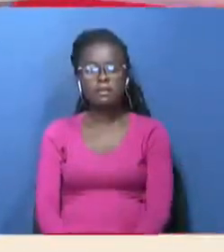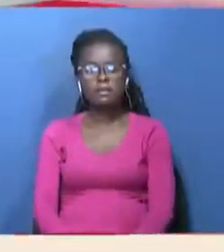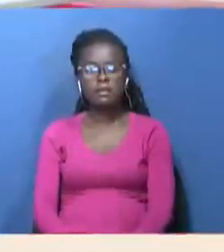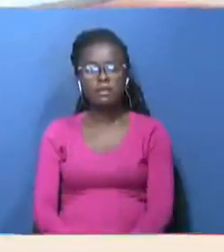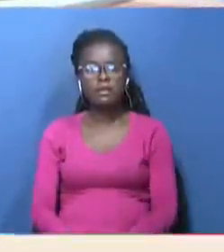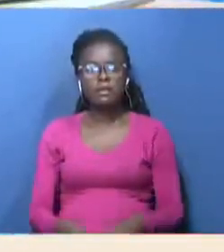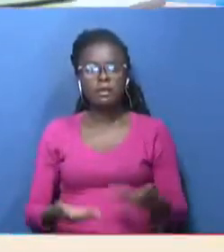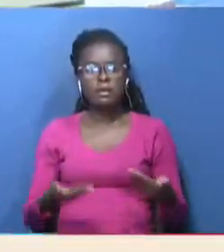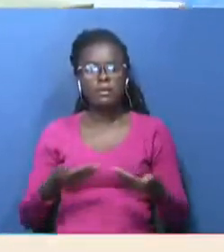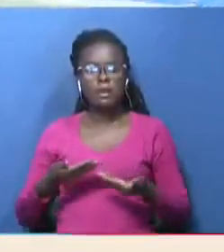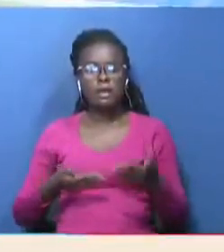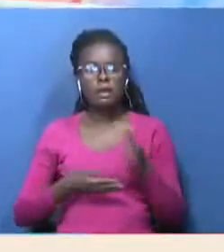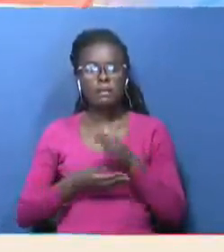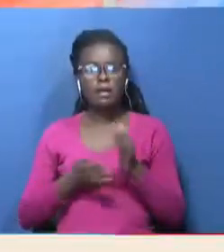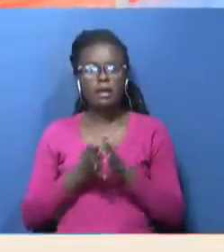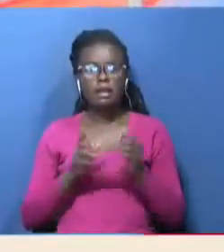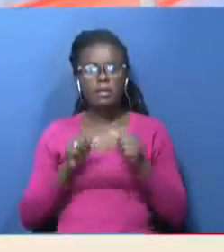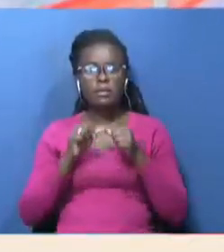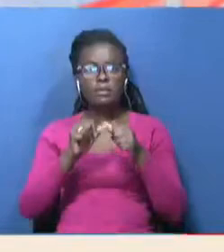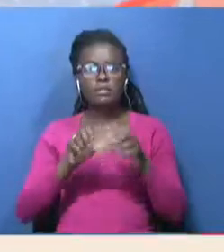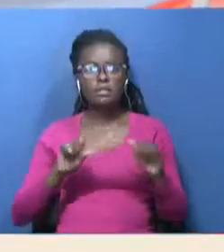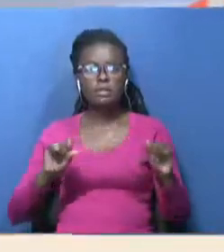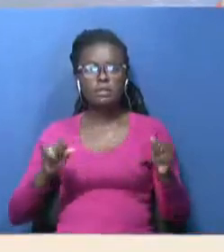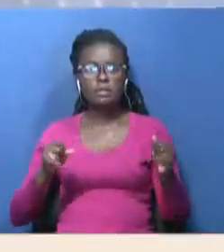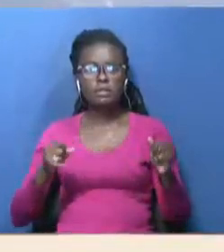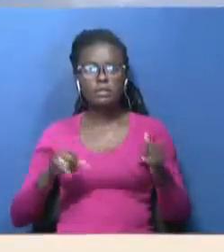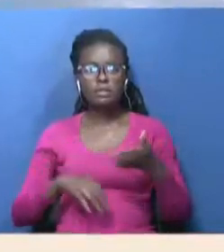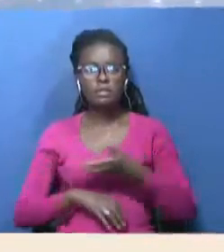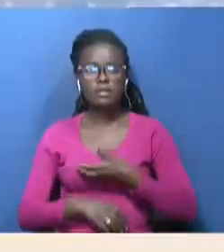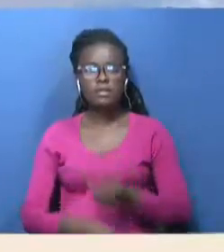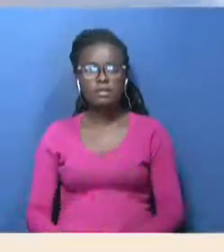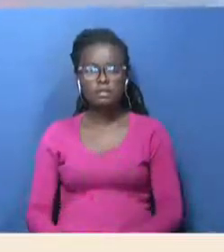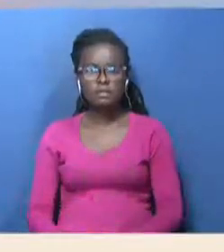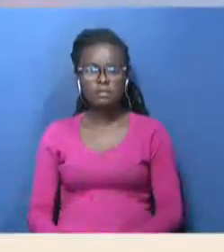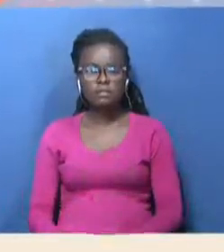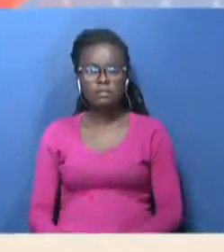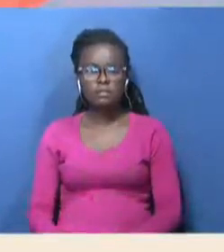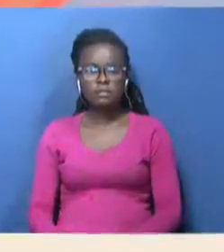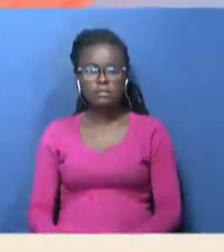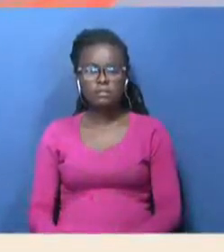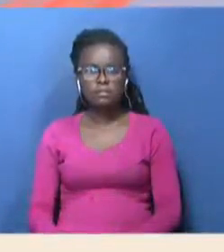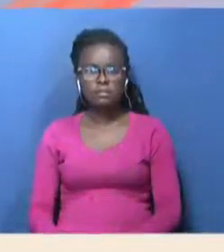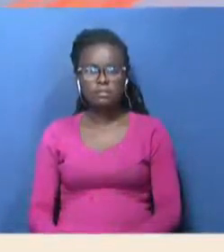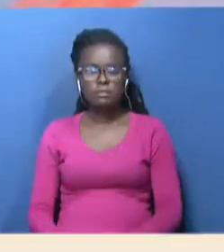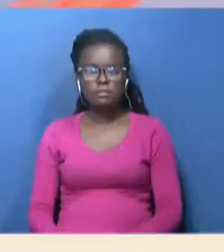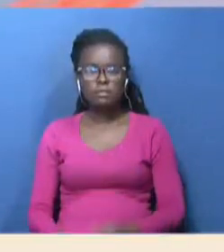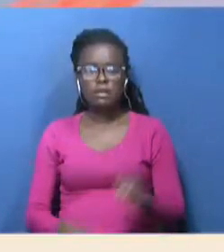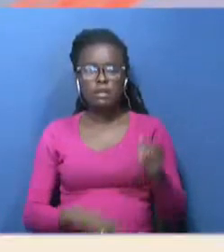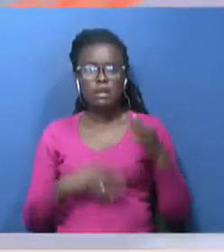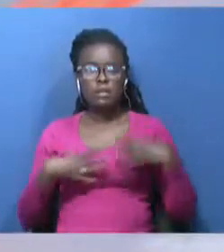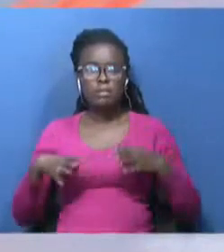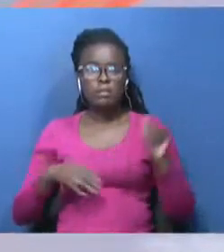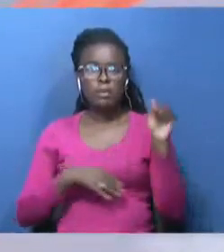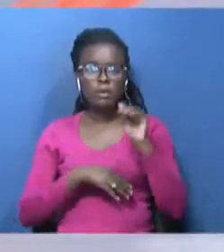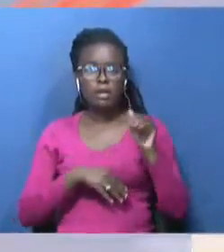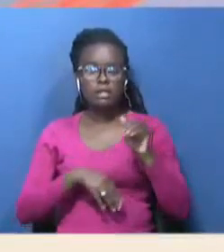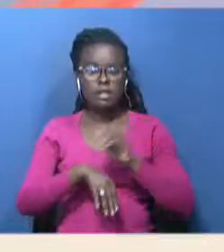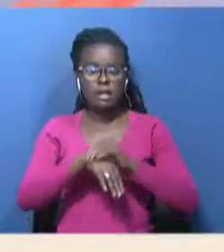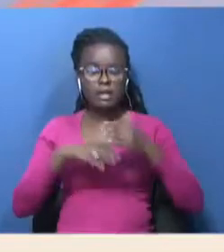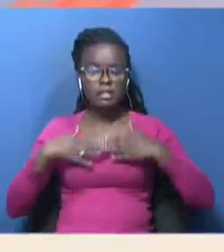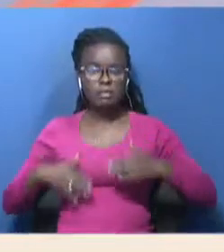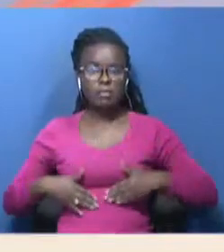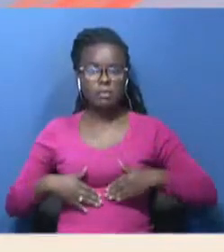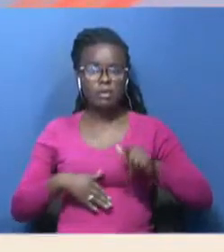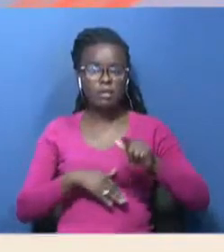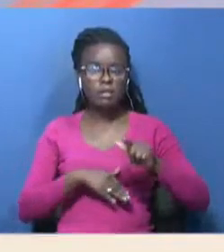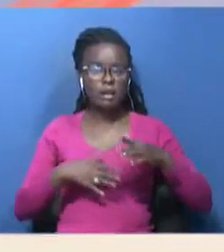Tugacokereria oro ringi ni gikunjo kingi kia mutamburuko wa mohoro. Muingi ni uthingatitwo kugira miri ya endwa ao ire koretwo